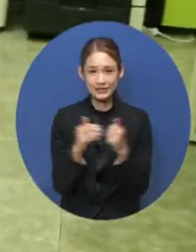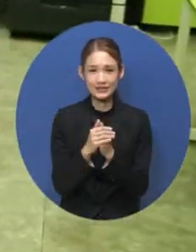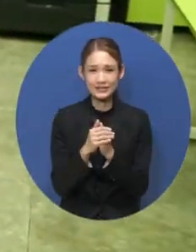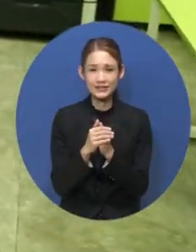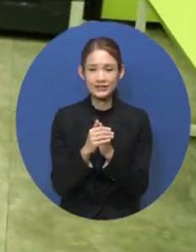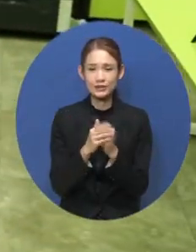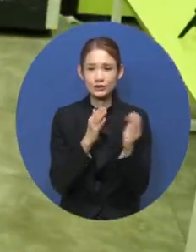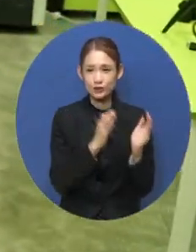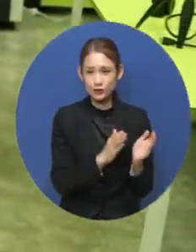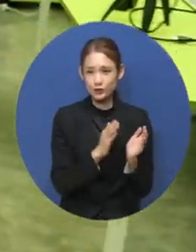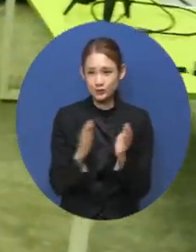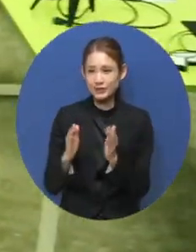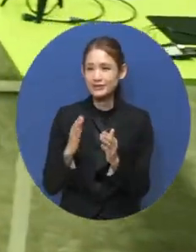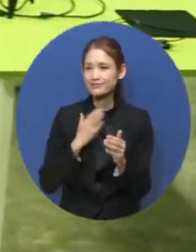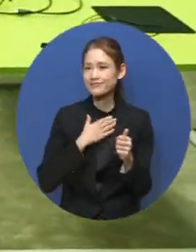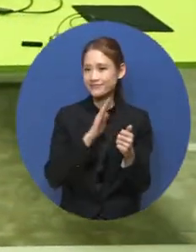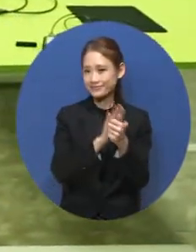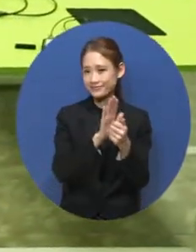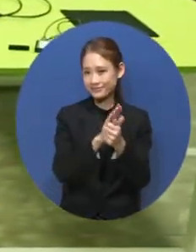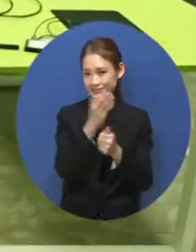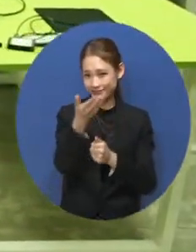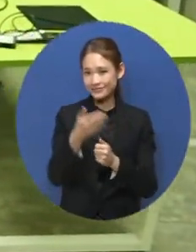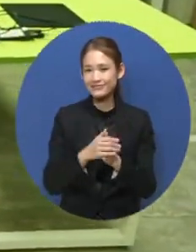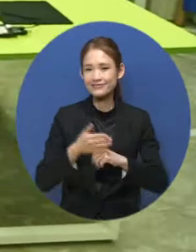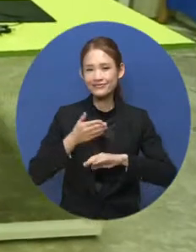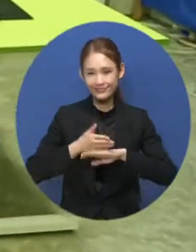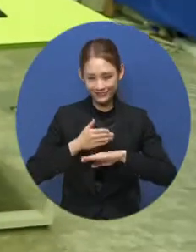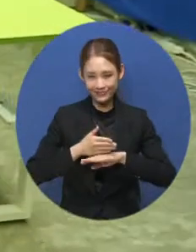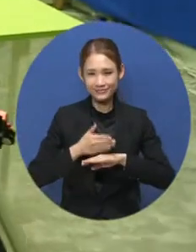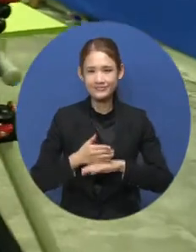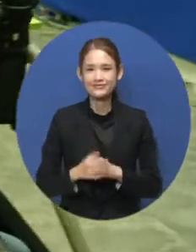교육 세팅 제가 도와드릴게요. 네, 감사합니다.